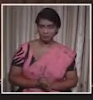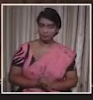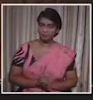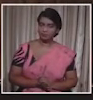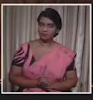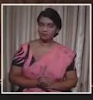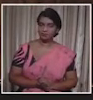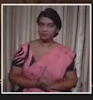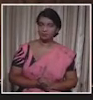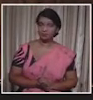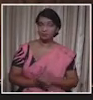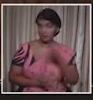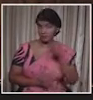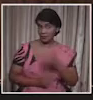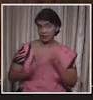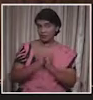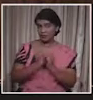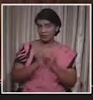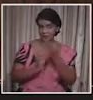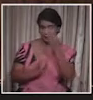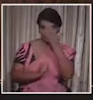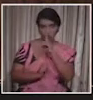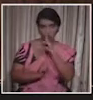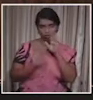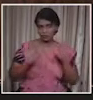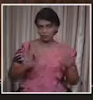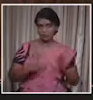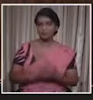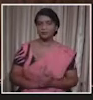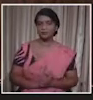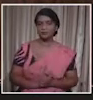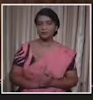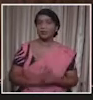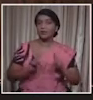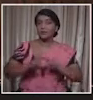ඉතා වැදගත් රාජකාරියක් කරන්නේ කරුණාකර නිසද්ද වෙන්න මන්තුමාලා වෙනත් නම්